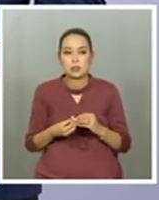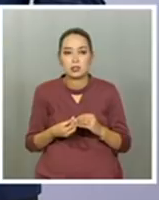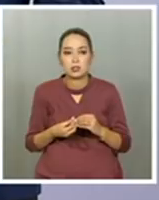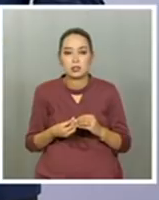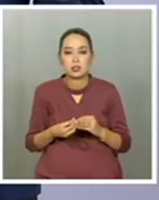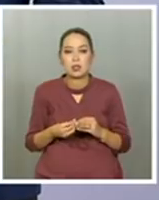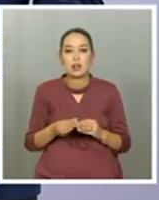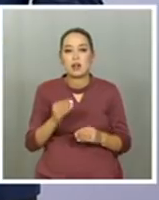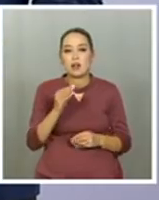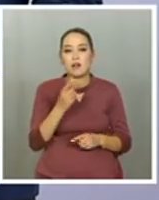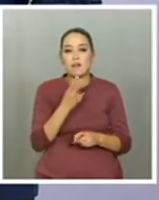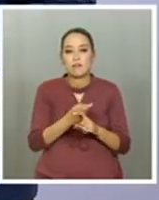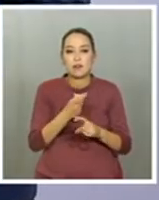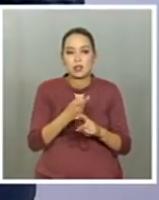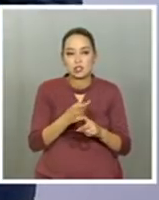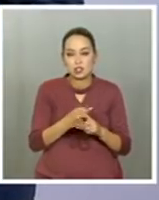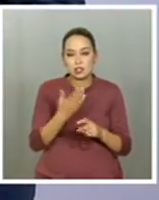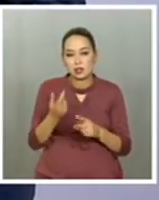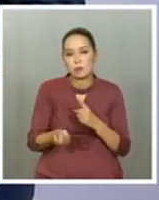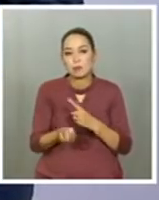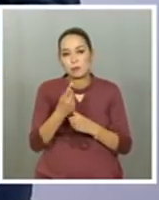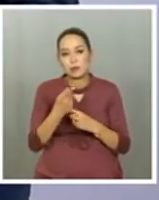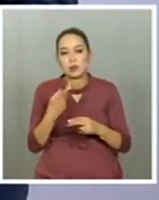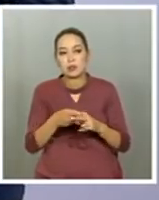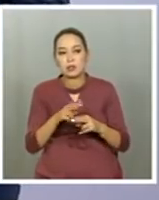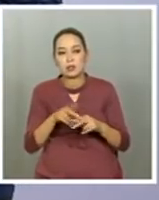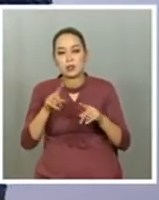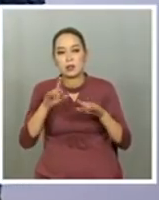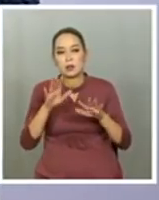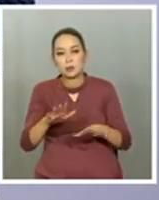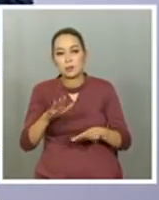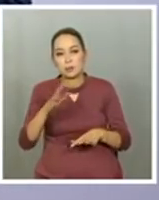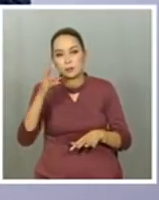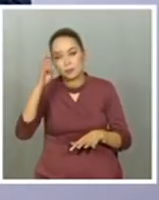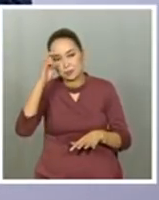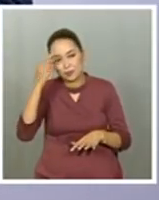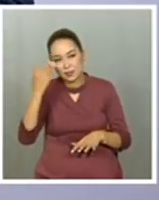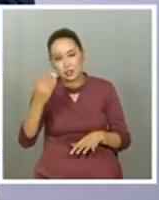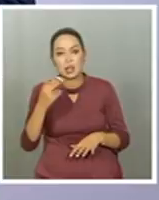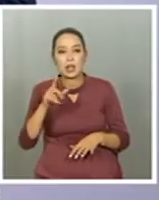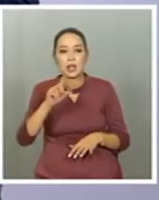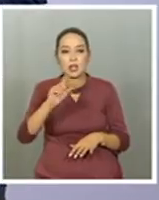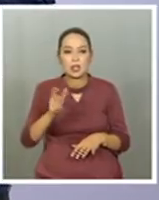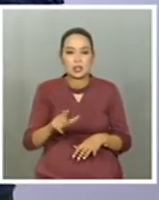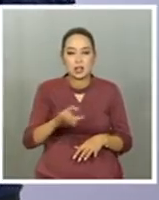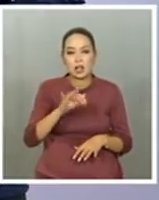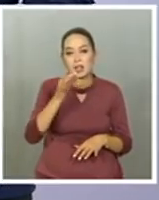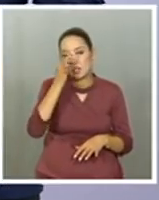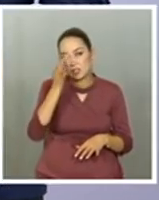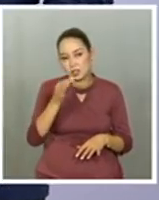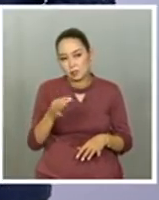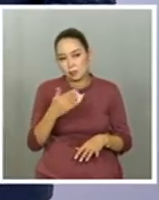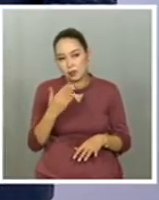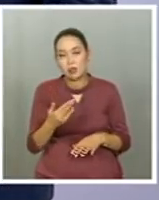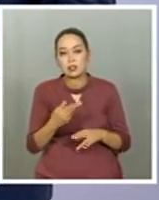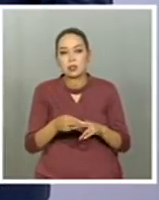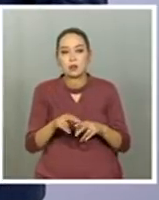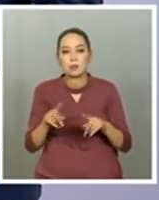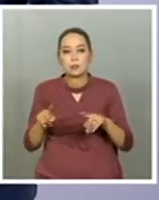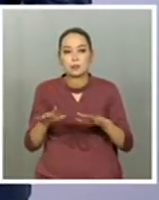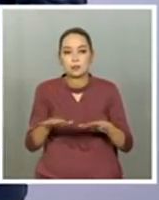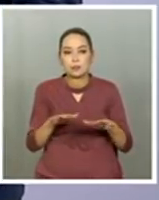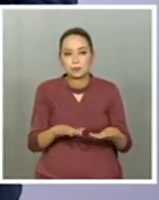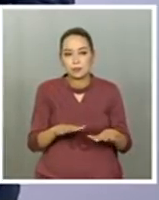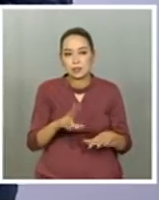фашистік белгілер қалыптасқан мемлекеттер, ол Жапония мемлекеті, Италия және Германия мемлекеттері. Осы уақытта